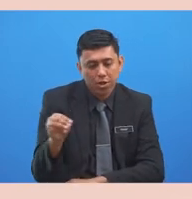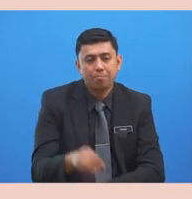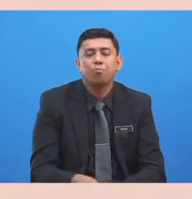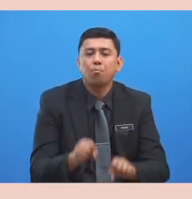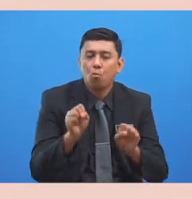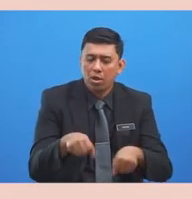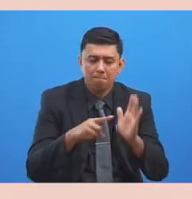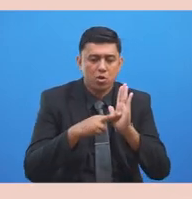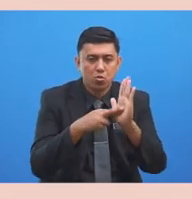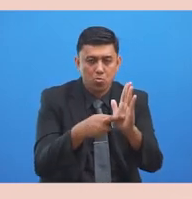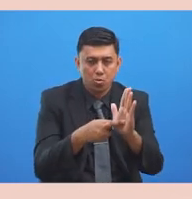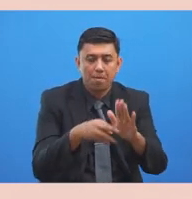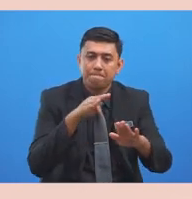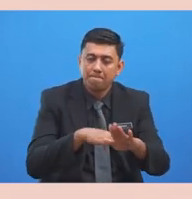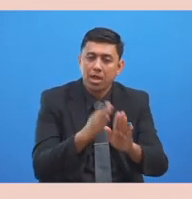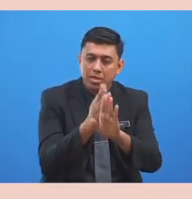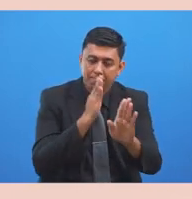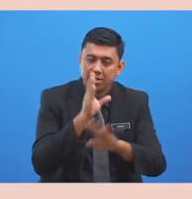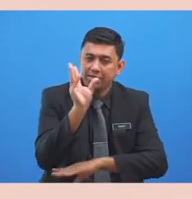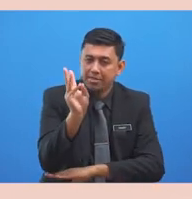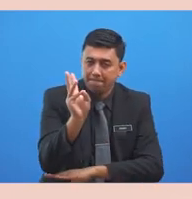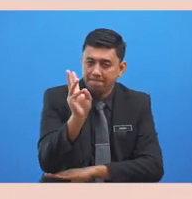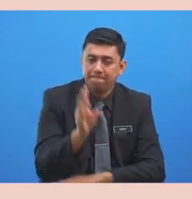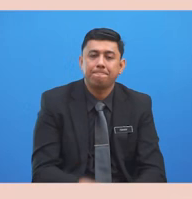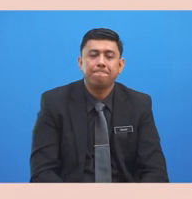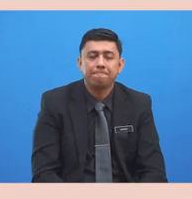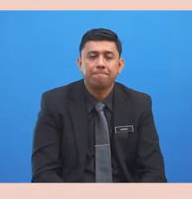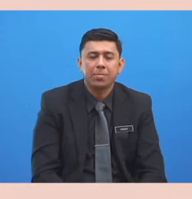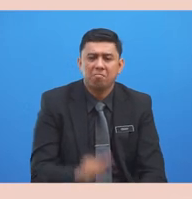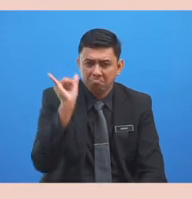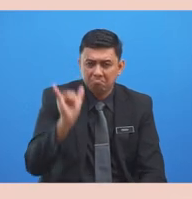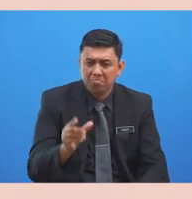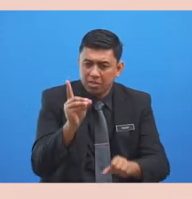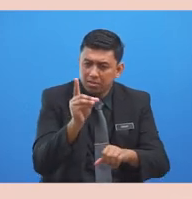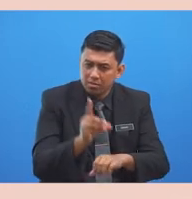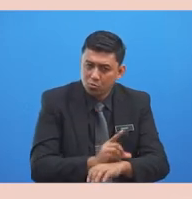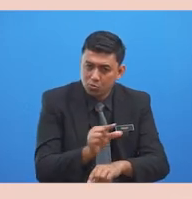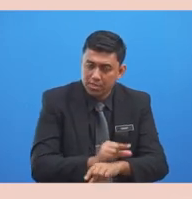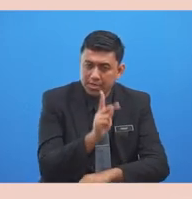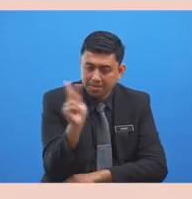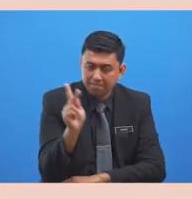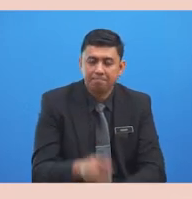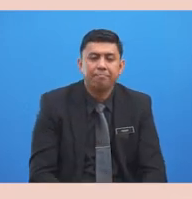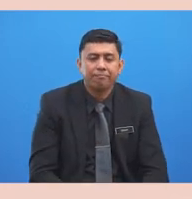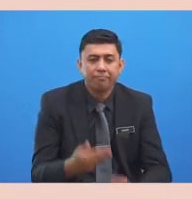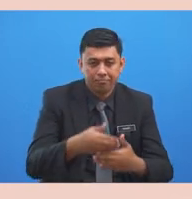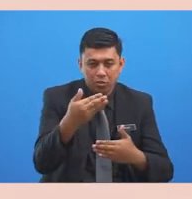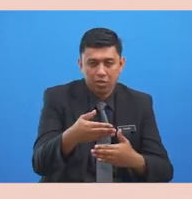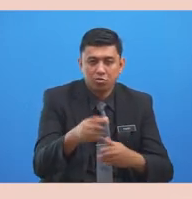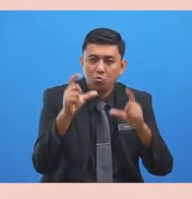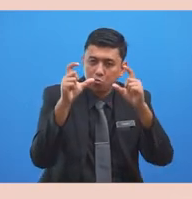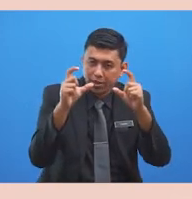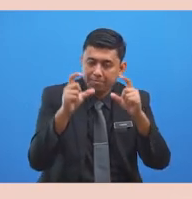boleh merujuk pada baris keenam. Sinteks yang digunakan ialah next